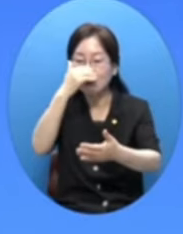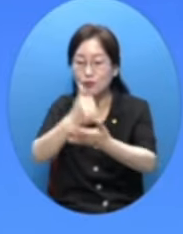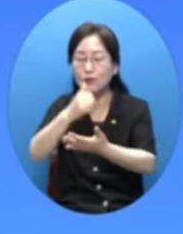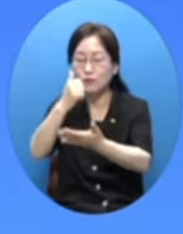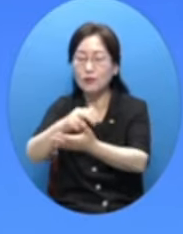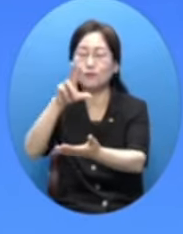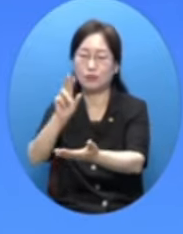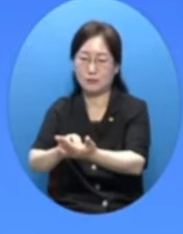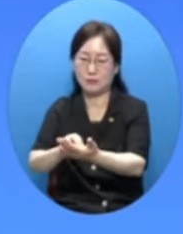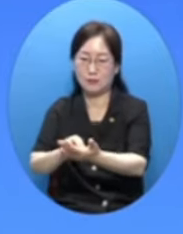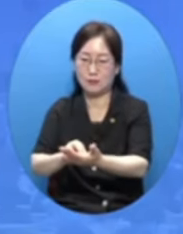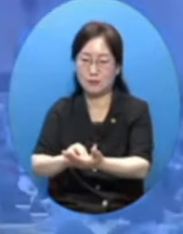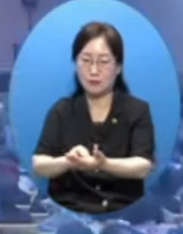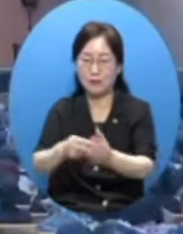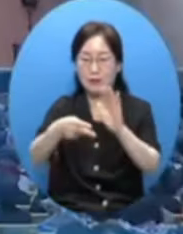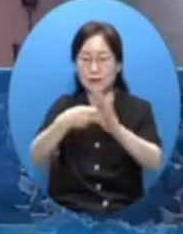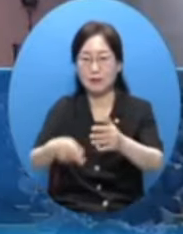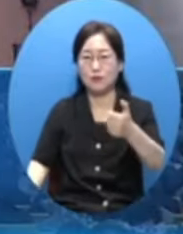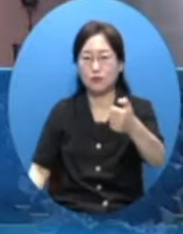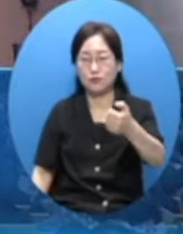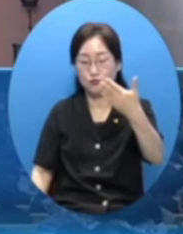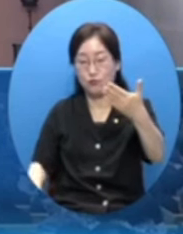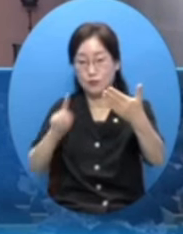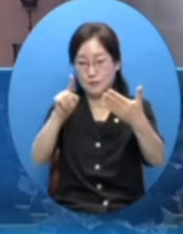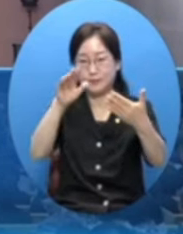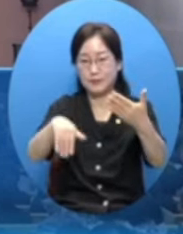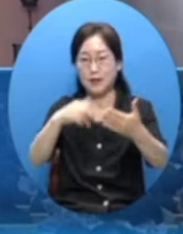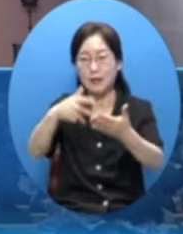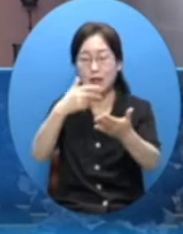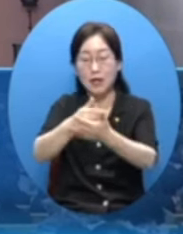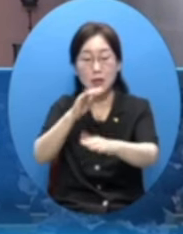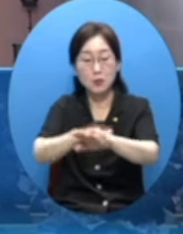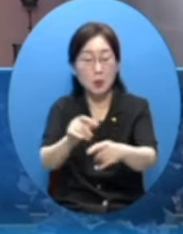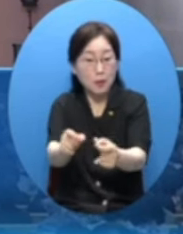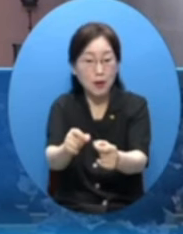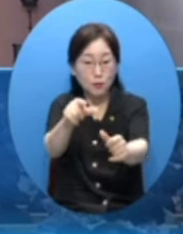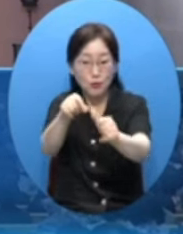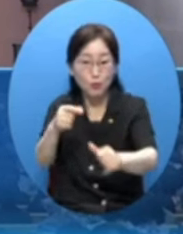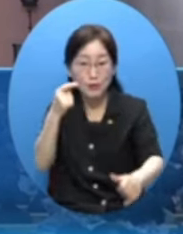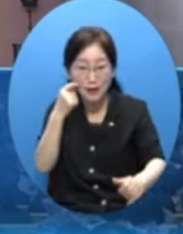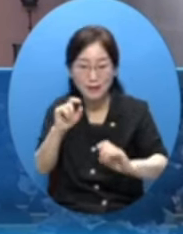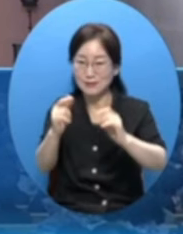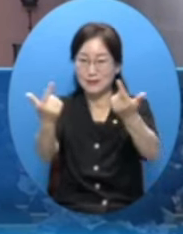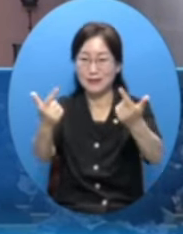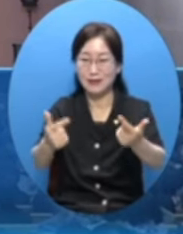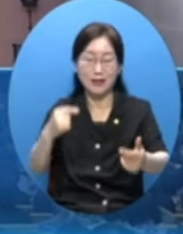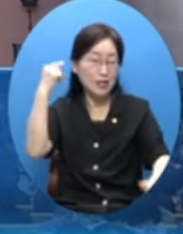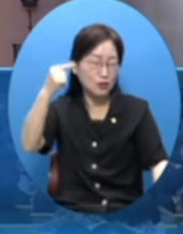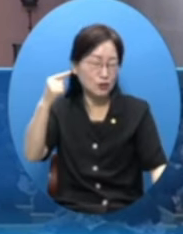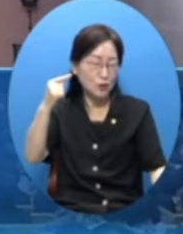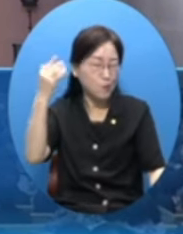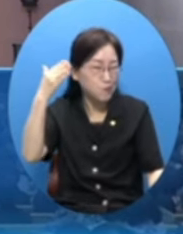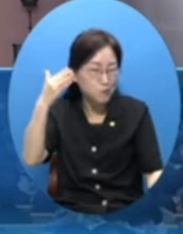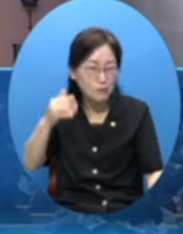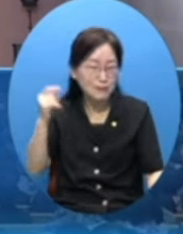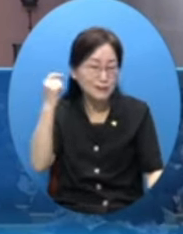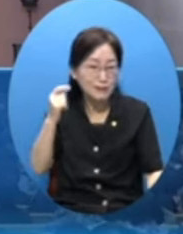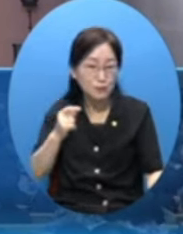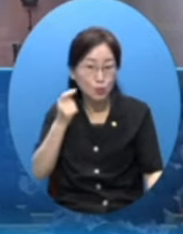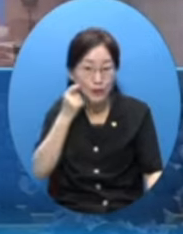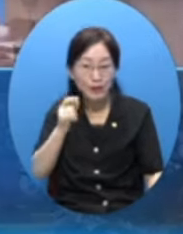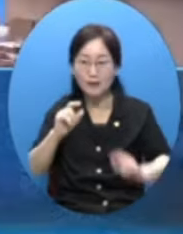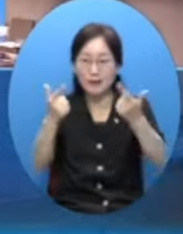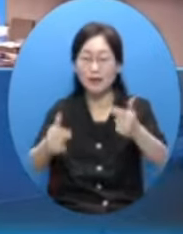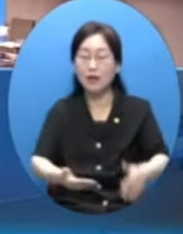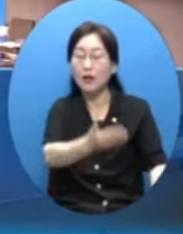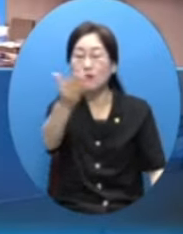것입니다. 이사야 59장 1절 2절 말씀합니다. 야의 손이 짧아 구원하지 못하심도 아니요 귀가 둔하여 듣지 못하심도 아니라